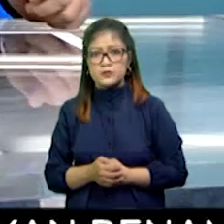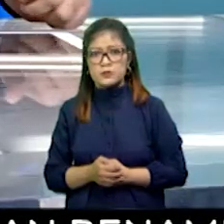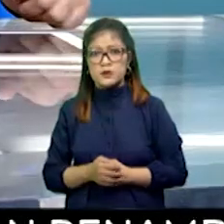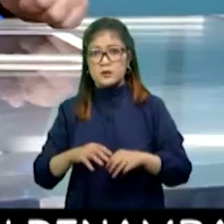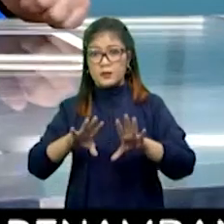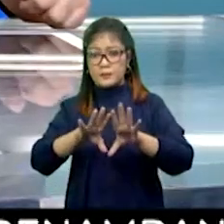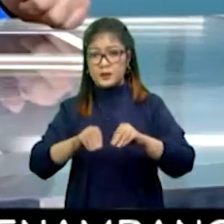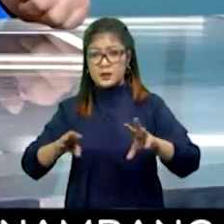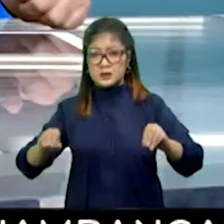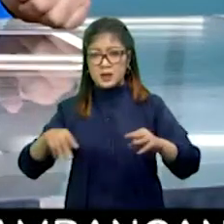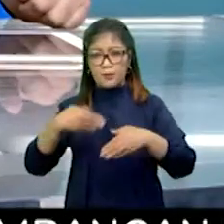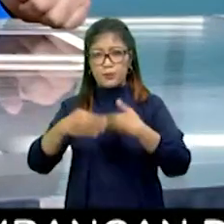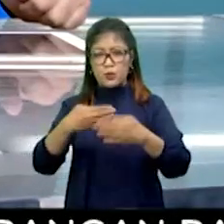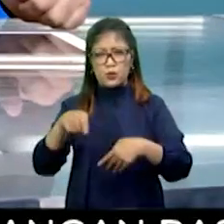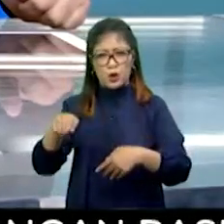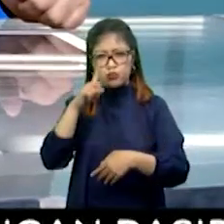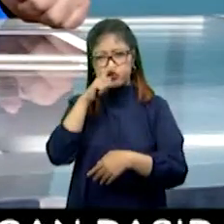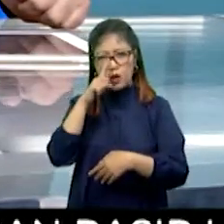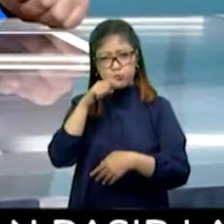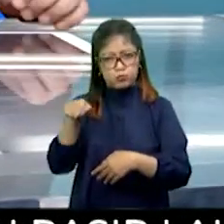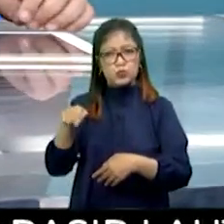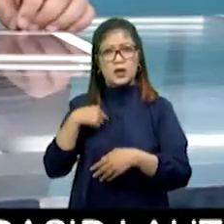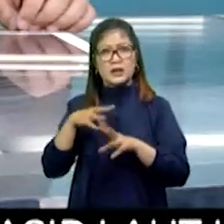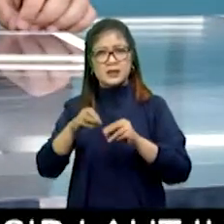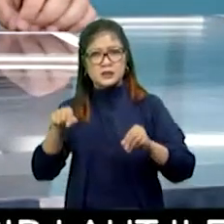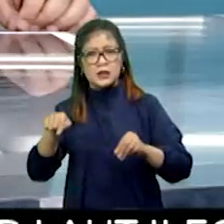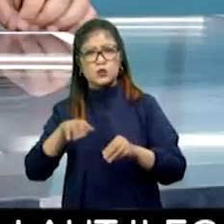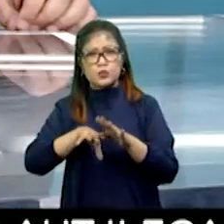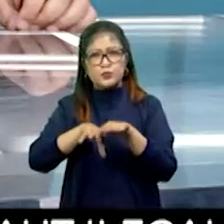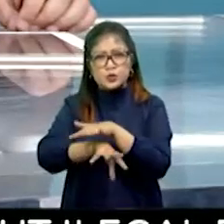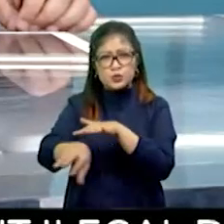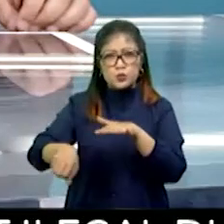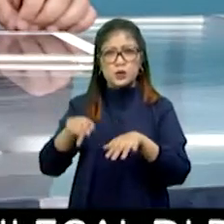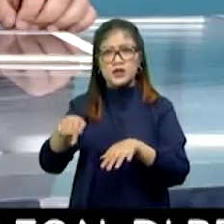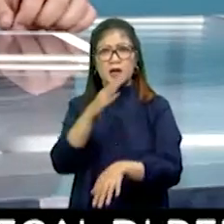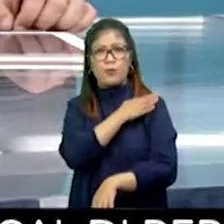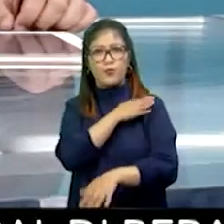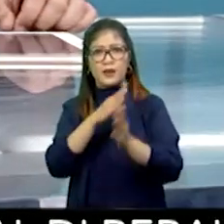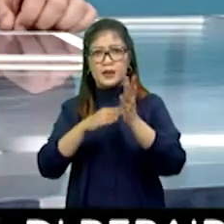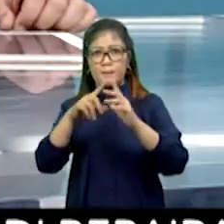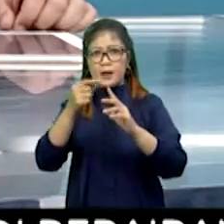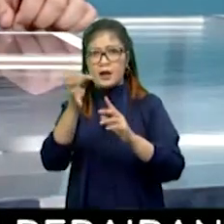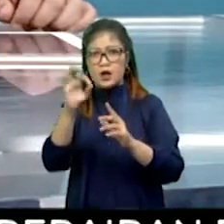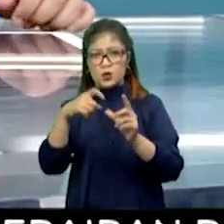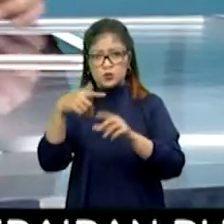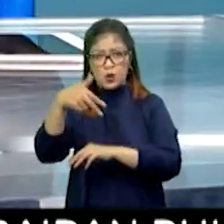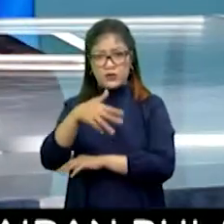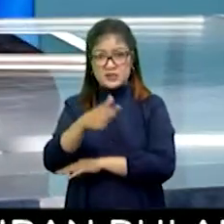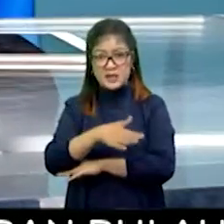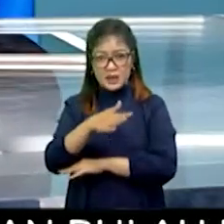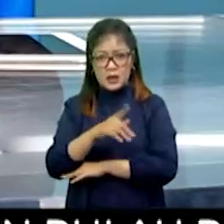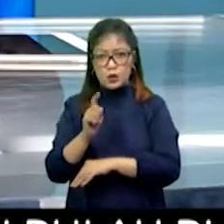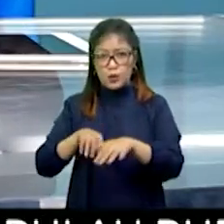Berpura-pura sebagai pekerja proyek, 6 orang pria mencuri puluhan tiang telepon di Kabupaten Maros, Sulawesi Selatan. Akibat pencurian tiang telepon, salah